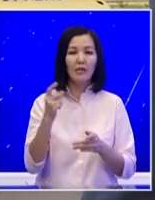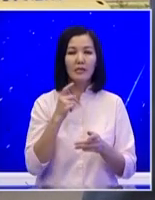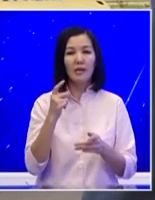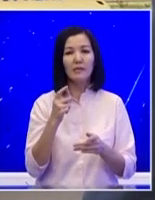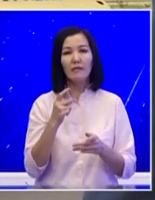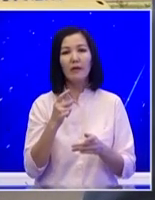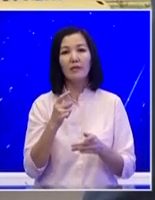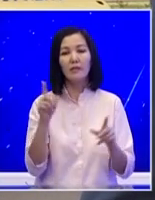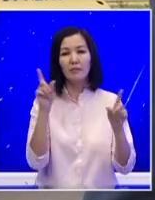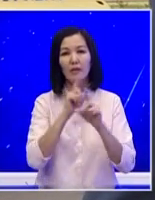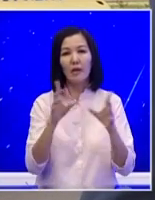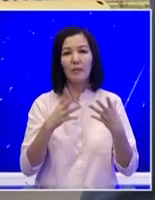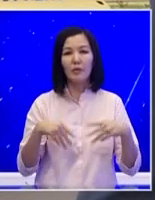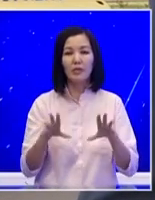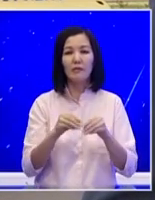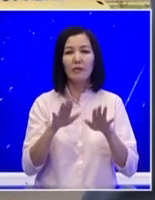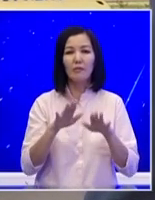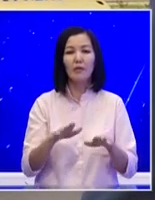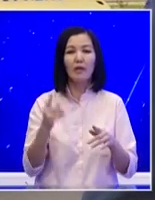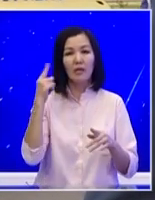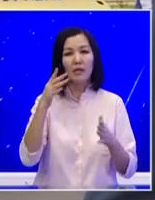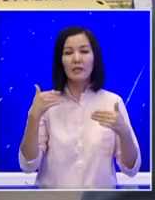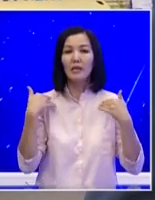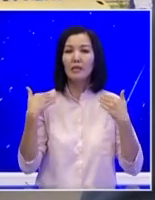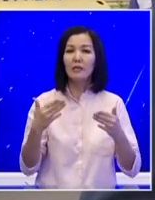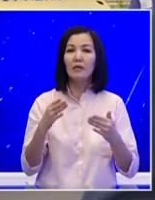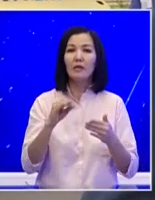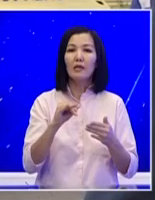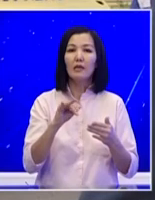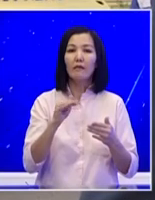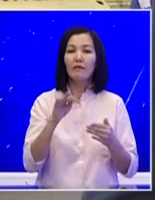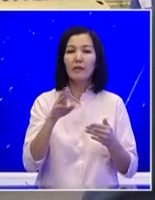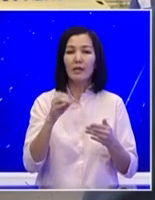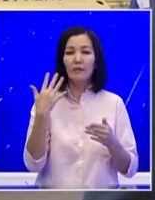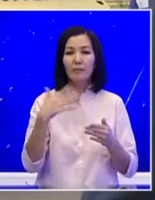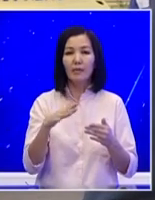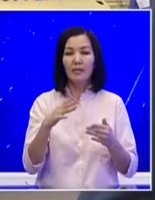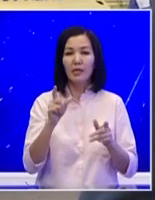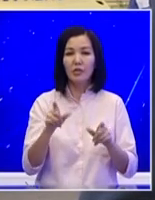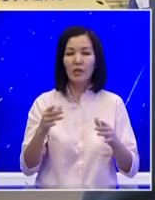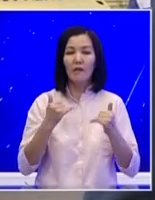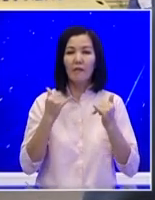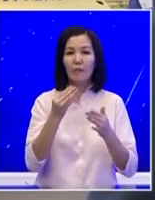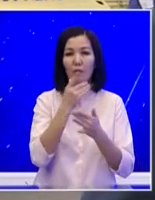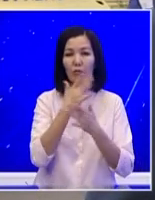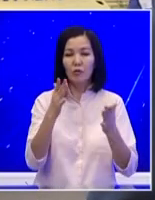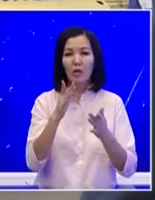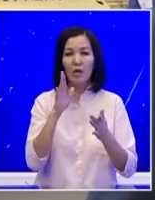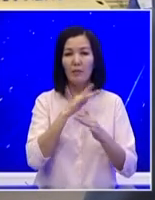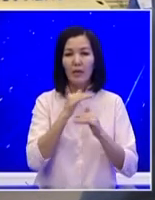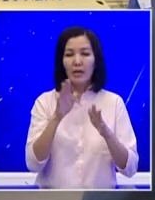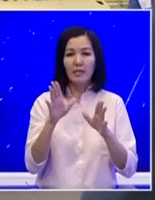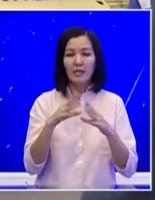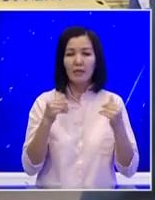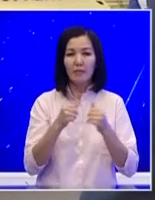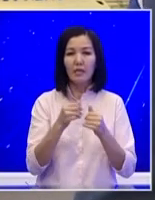из заведений общественного питания проявили инициативу сделать ифтар для 50 человек. Мы отвезли покушать не только многодетным семьям,